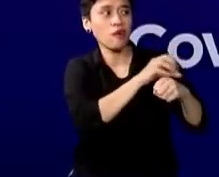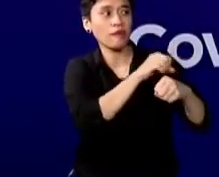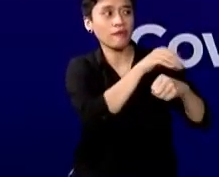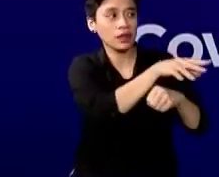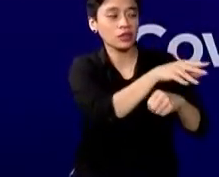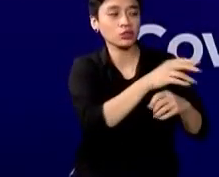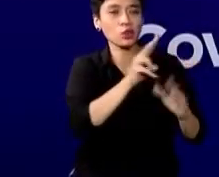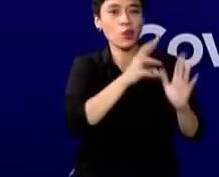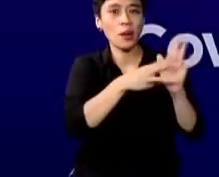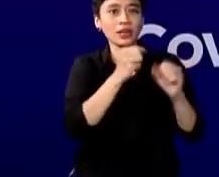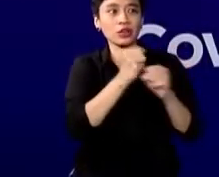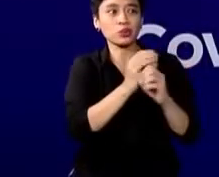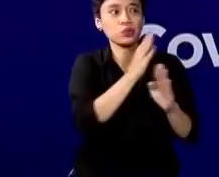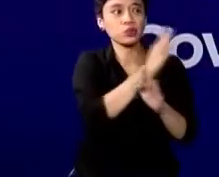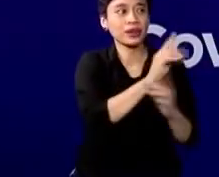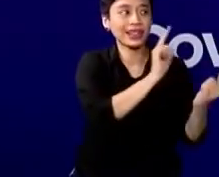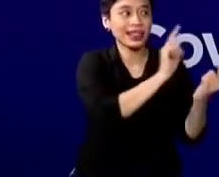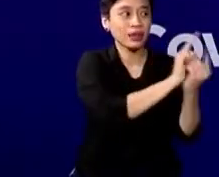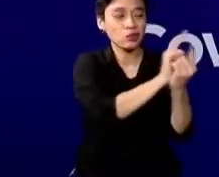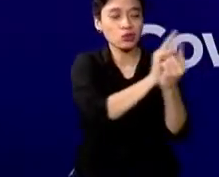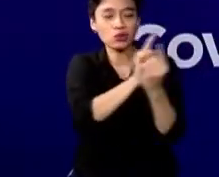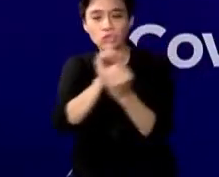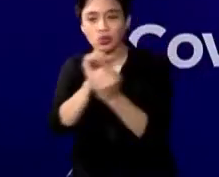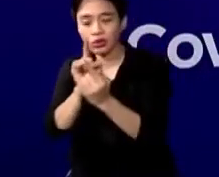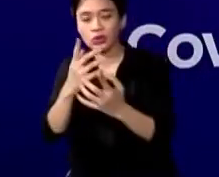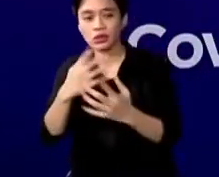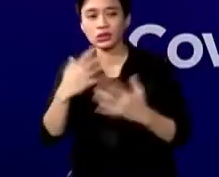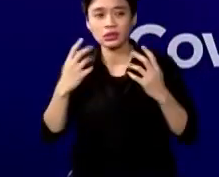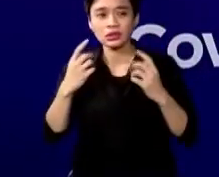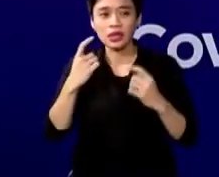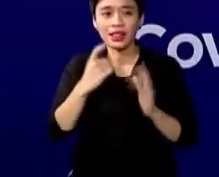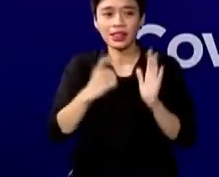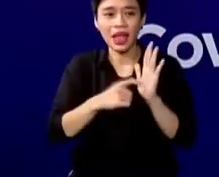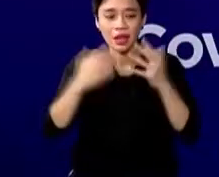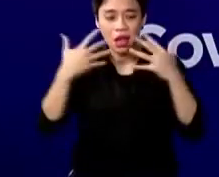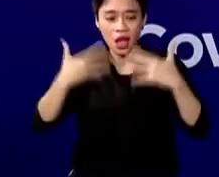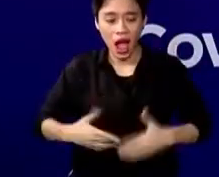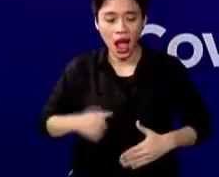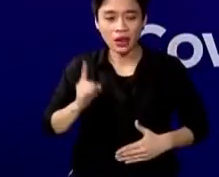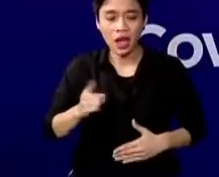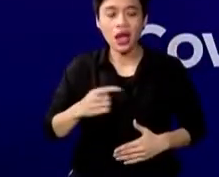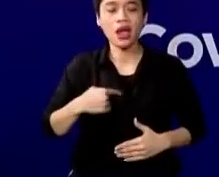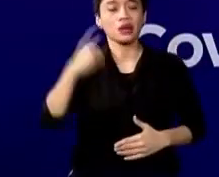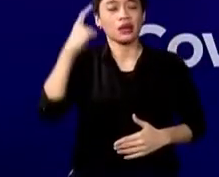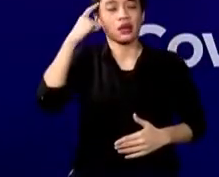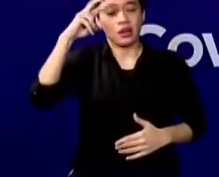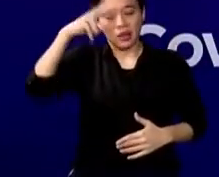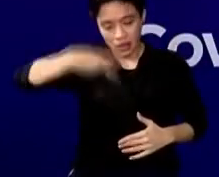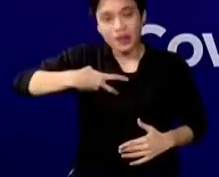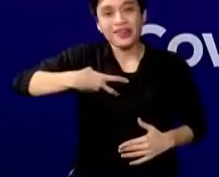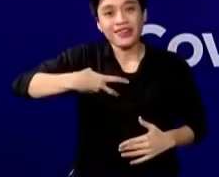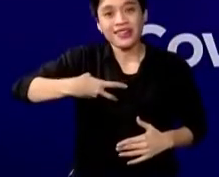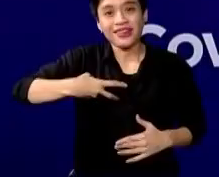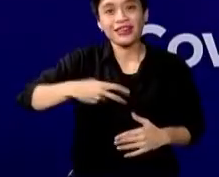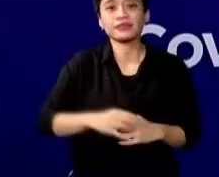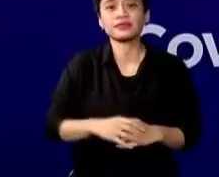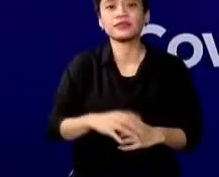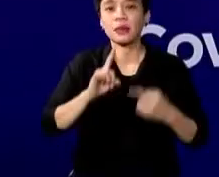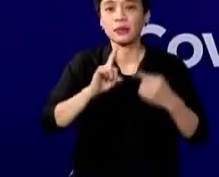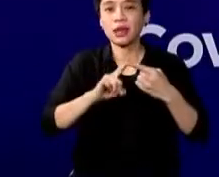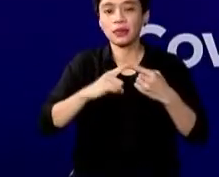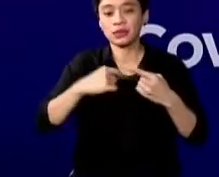sakit atau sedang isolasi Mandiri sehingga masyarakat harus perlu memang diedukasi satu kenali gejala